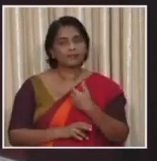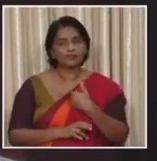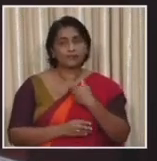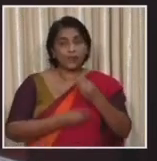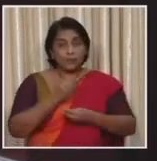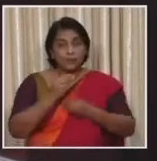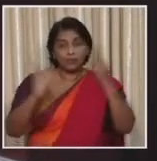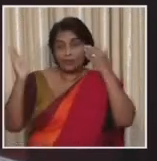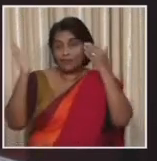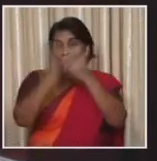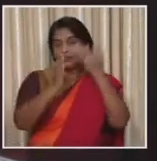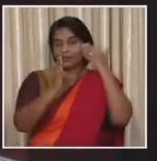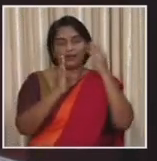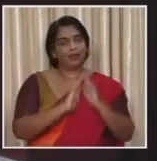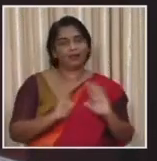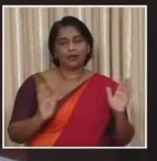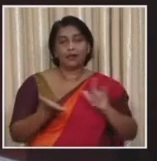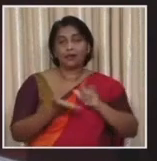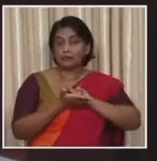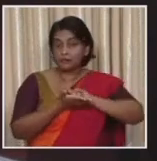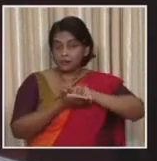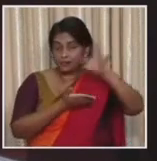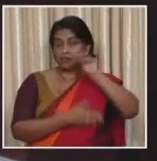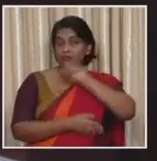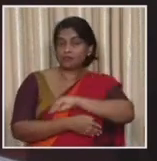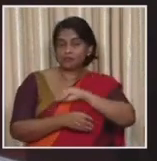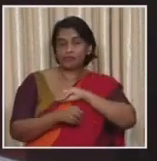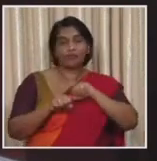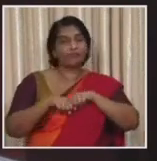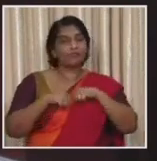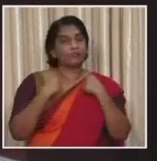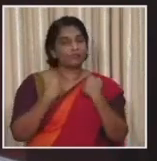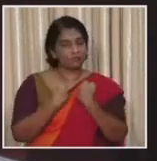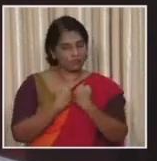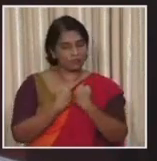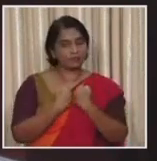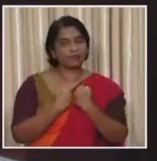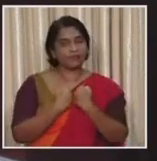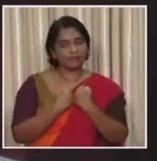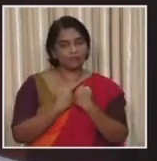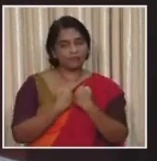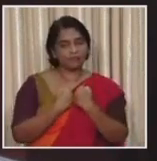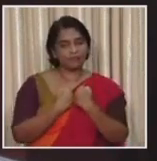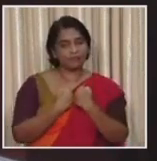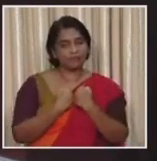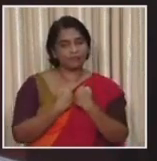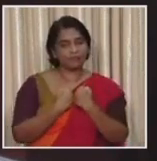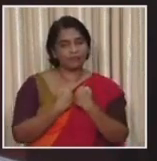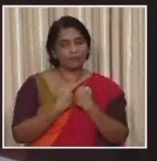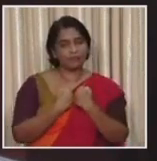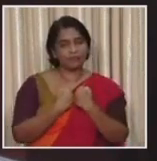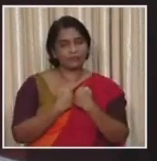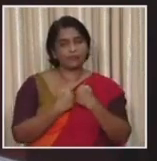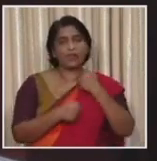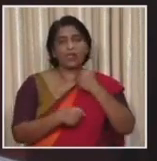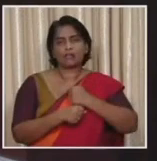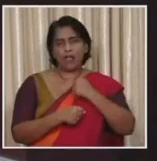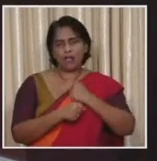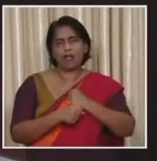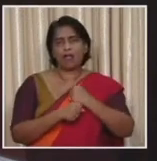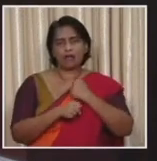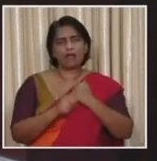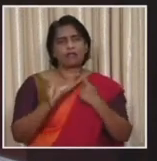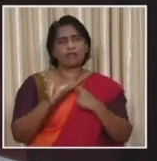මාෆියාවක් වෙනුවෙන් නෙමෙයි, ගුවන් තොටුපළ කුලීරත සේවා ඒකාබද්ධ සංගමයේ විශේෂයෙන්ම ගාමිණී කෙවිතියාගල